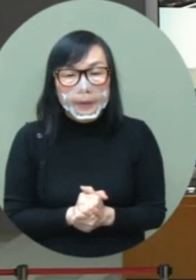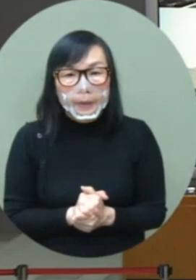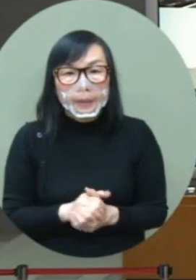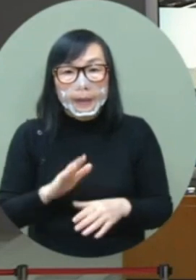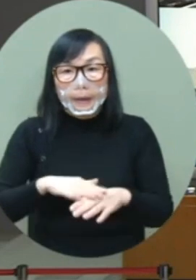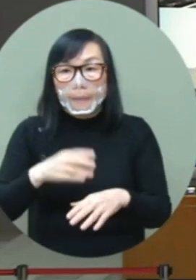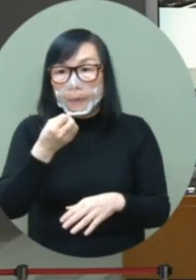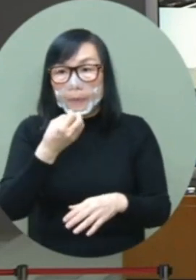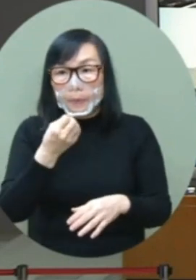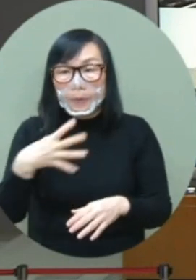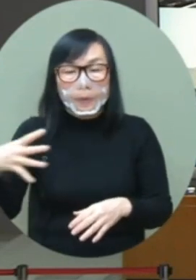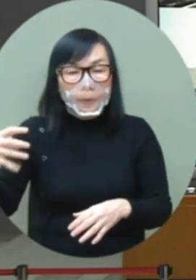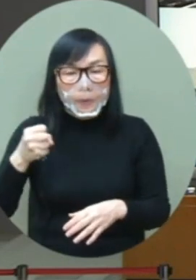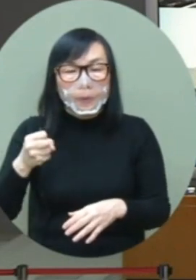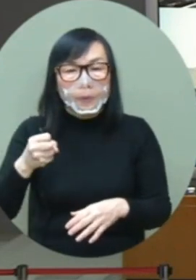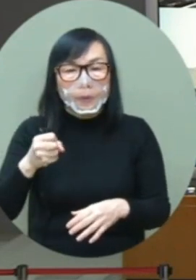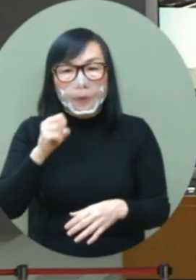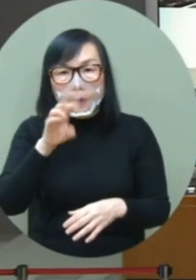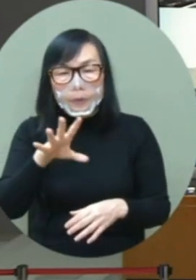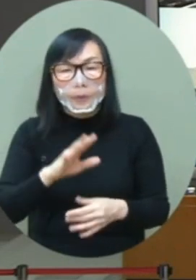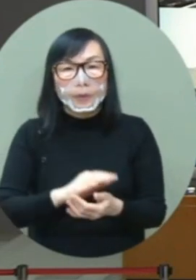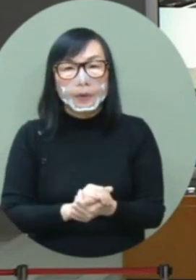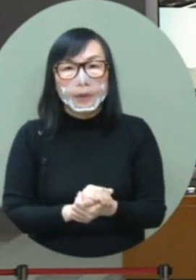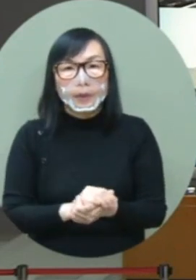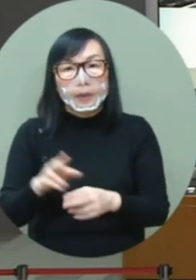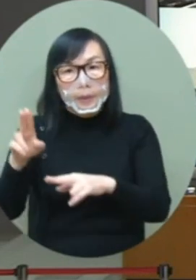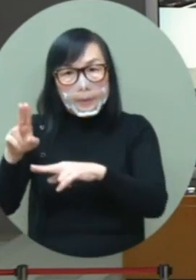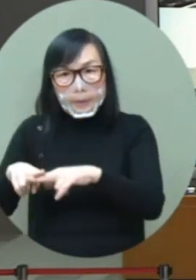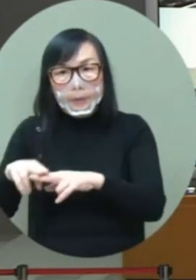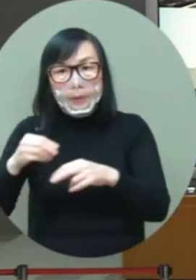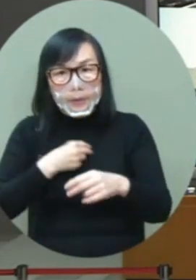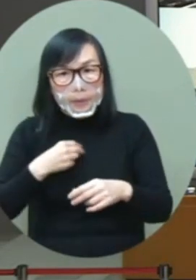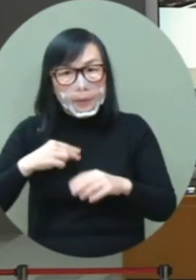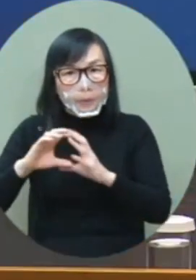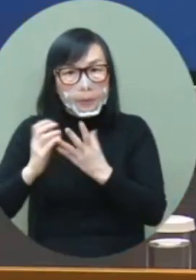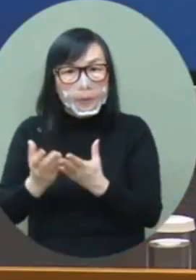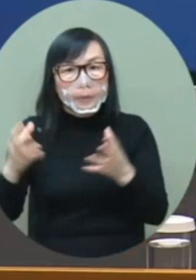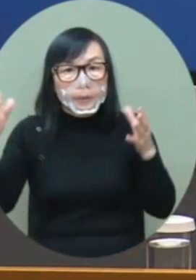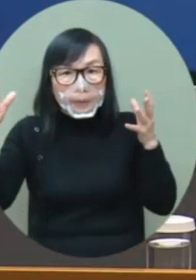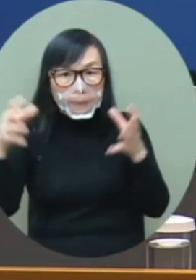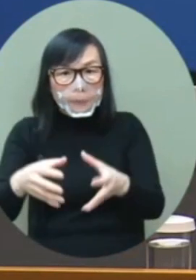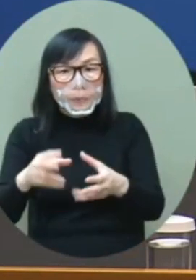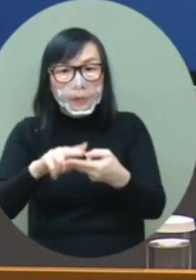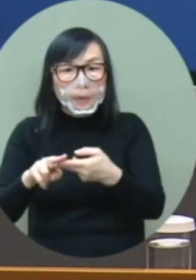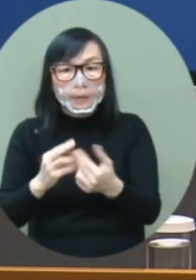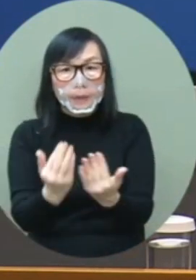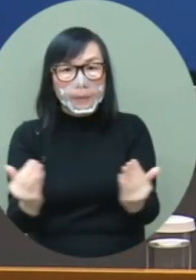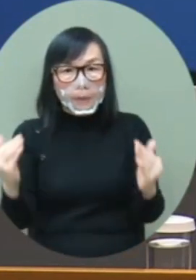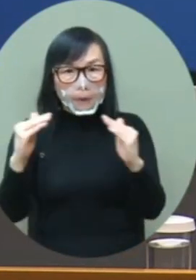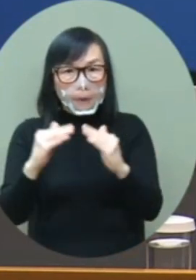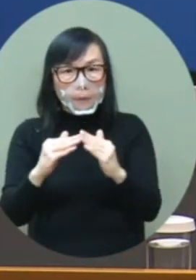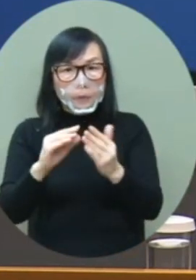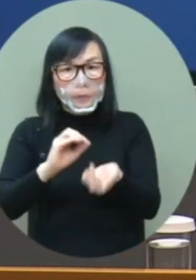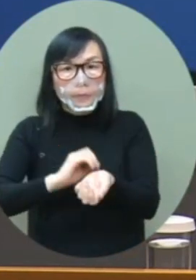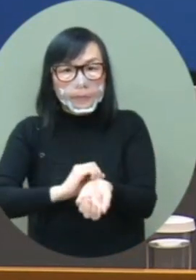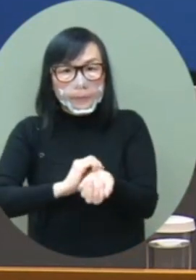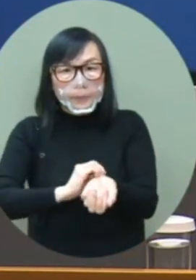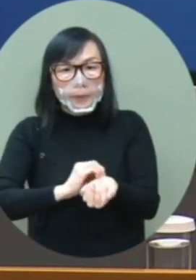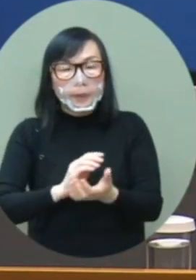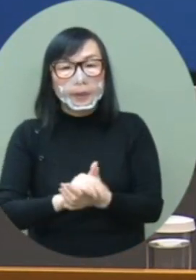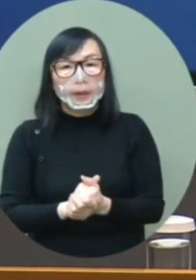頭先行政總管提到啦，咁我哋首先咧都會同內地呢條團隊咧集中喺亞洲博覽館嗰個救治工作